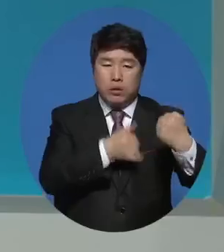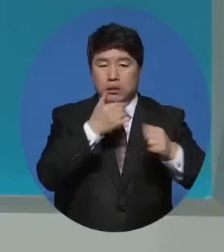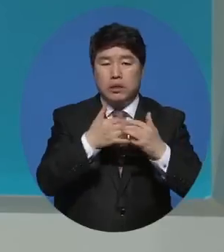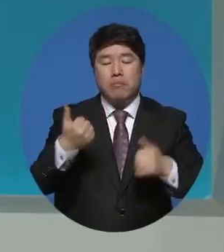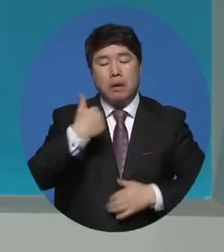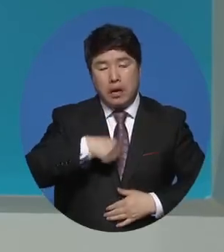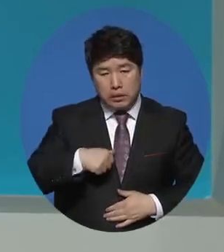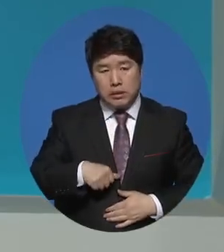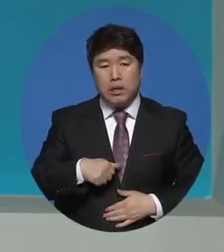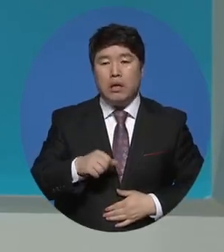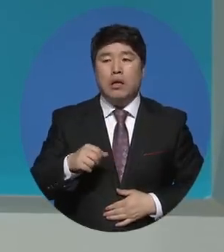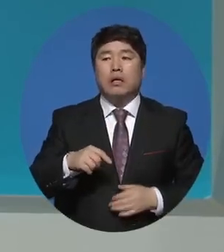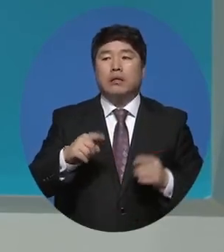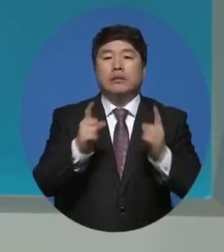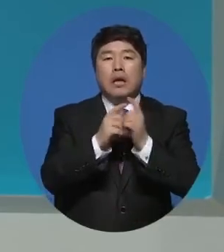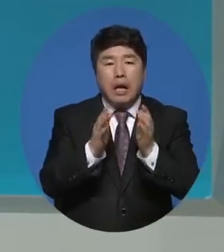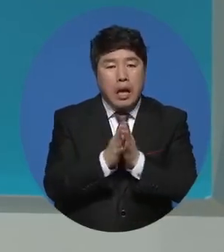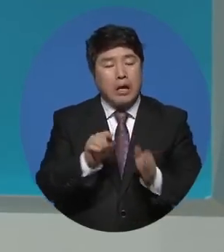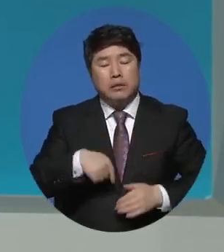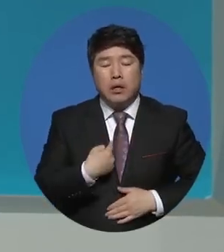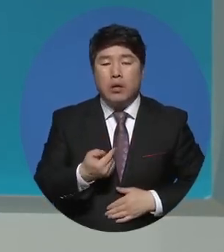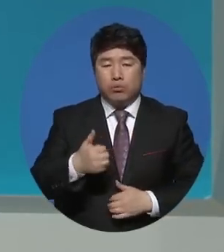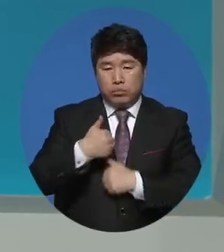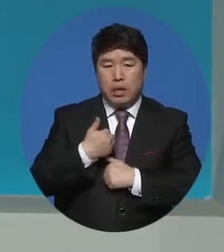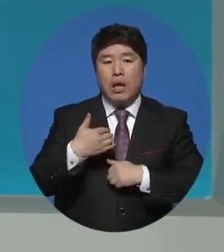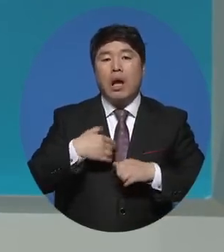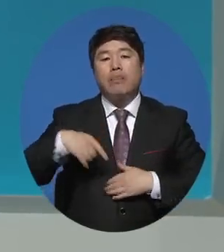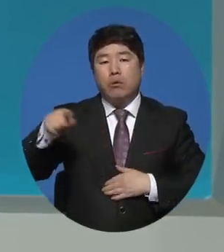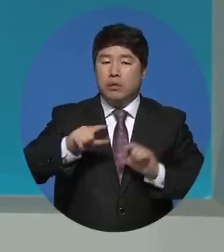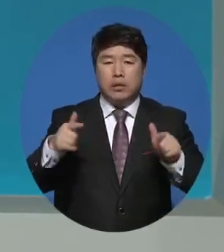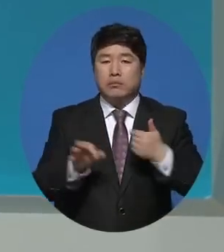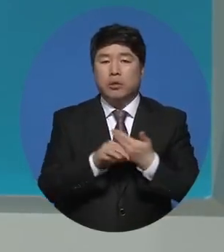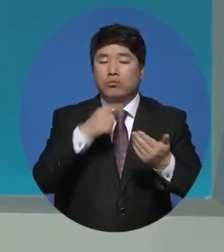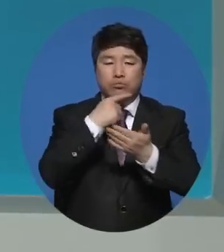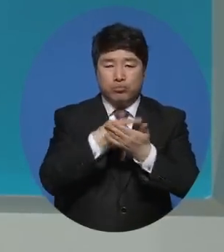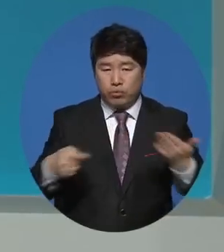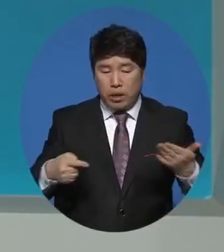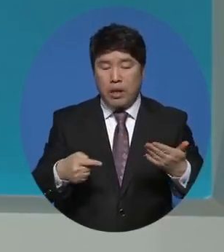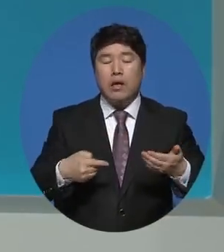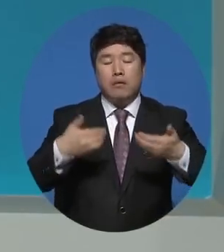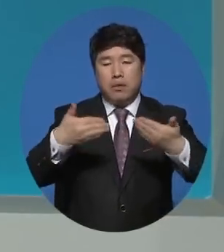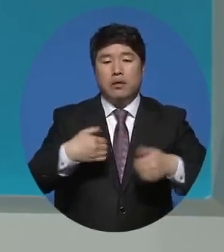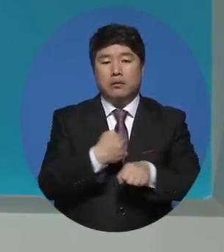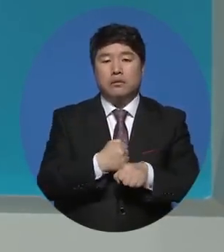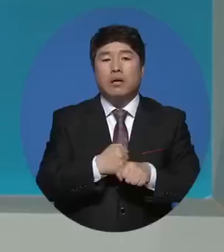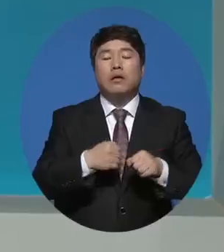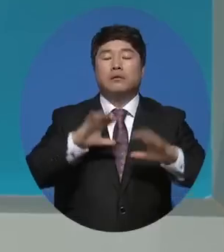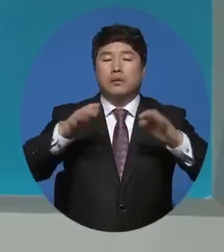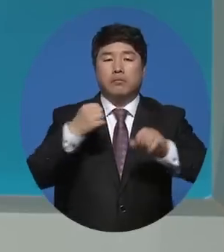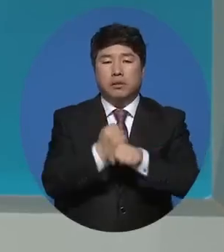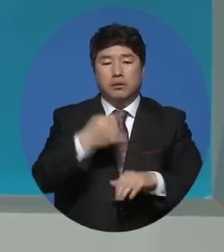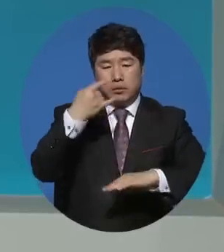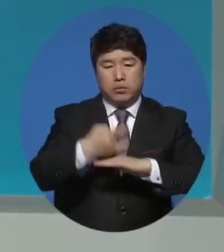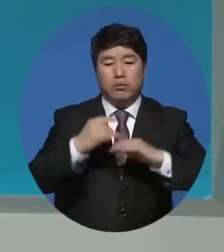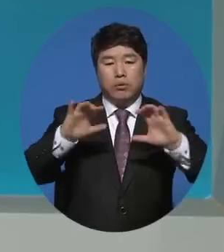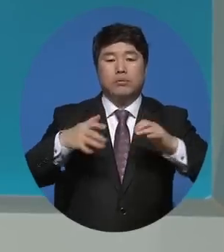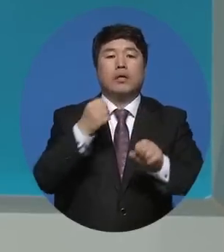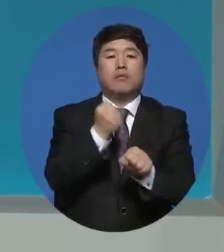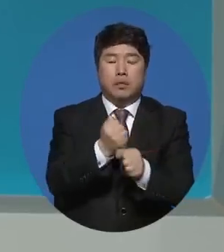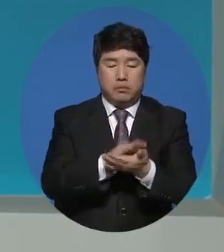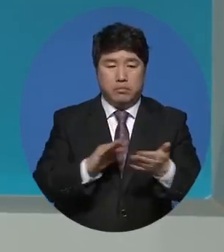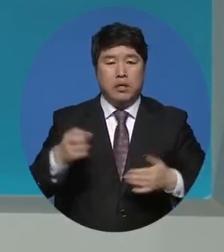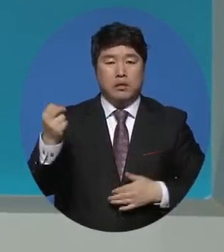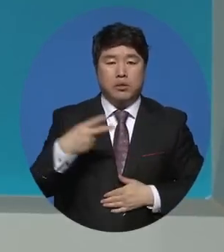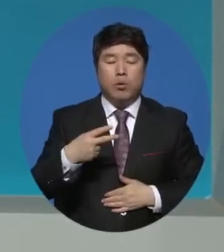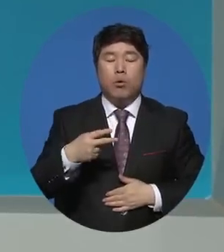본인들은 군대 안 다오면 손해 받는 그런 세상을 만들고 정의로운 세상을 만들겠습니다 그리고